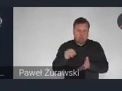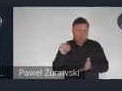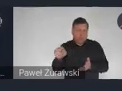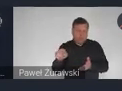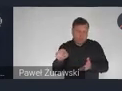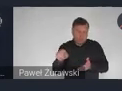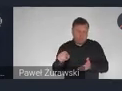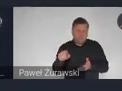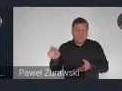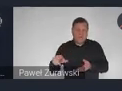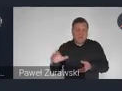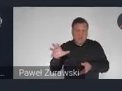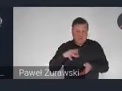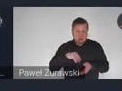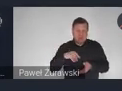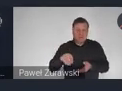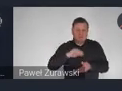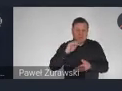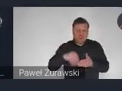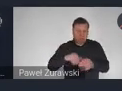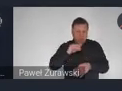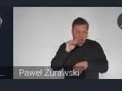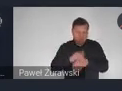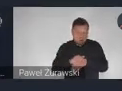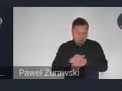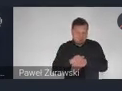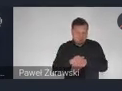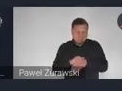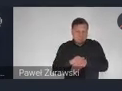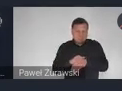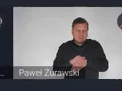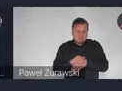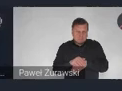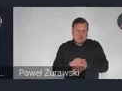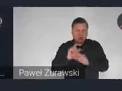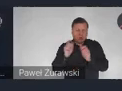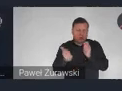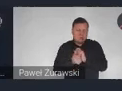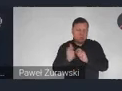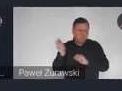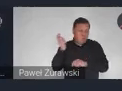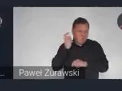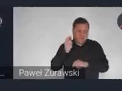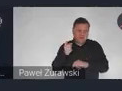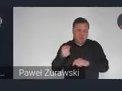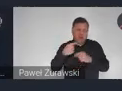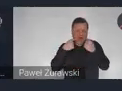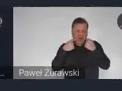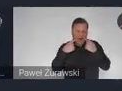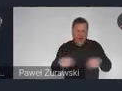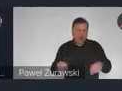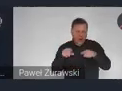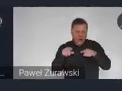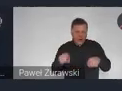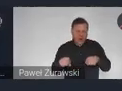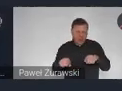podpisuje z nami umowę i jest całkowicie odpowiedzialny a za